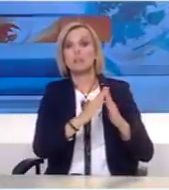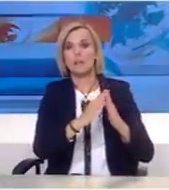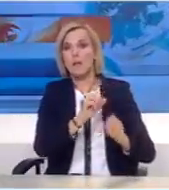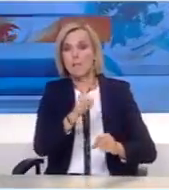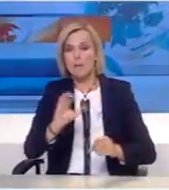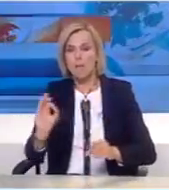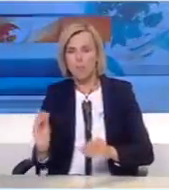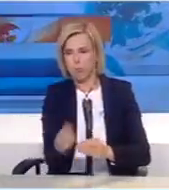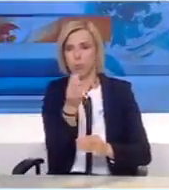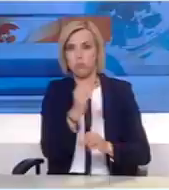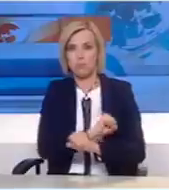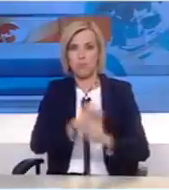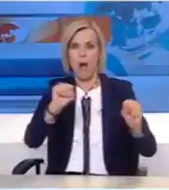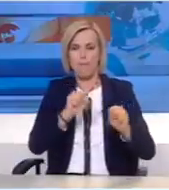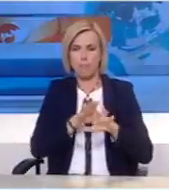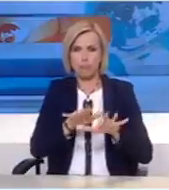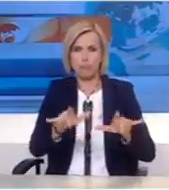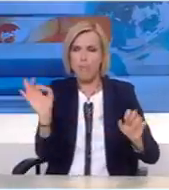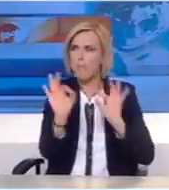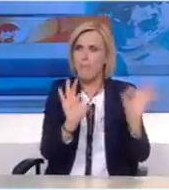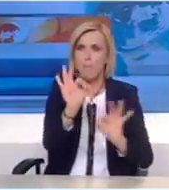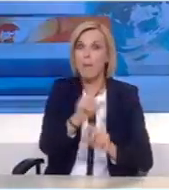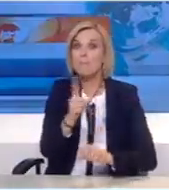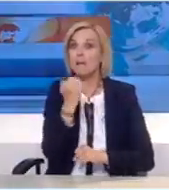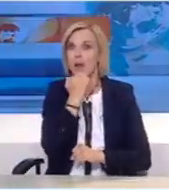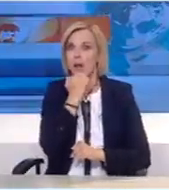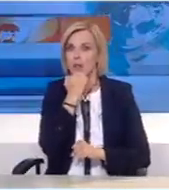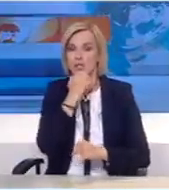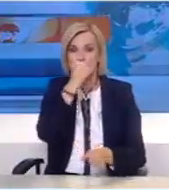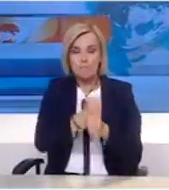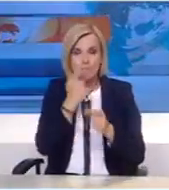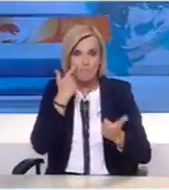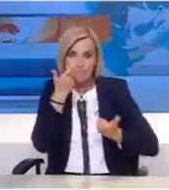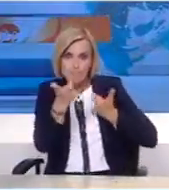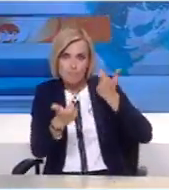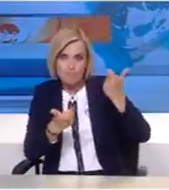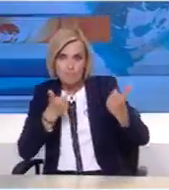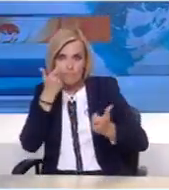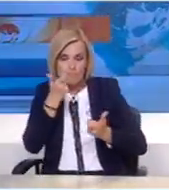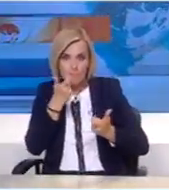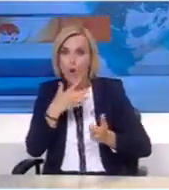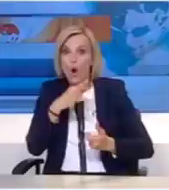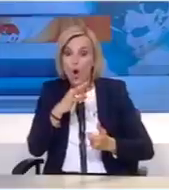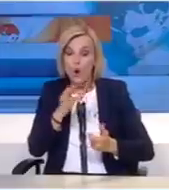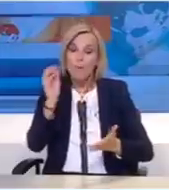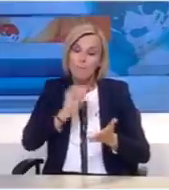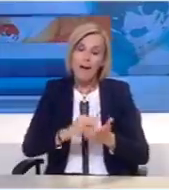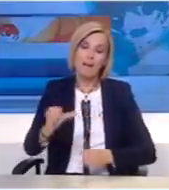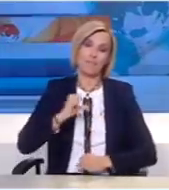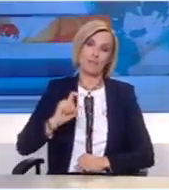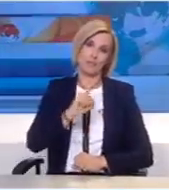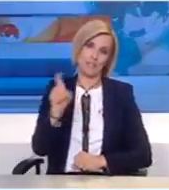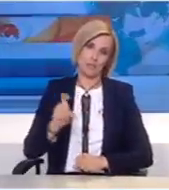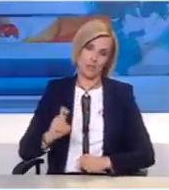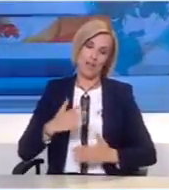αναπάντεχο, απροσδόκητο, να μην συμβεί λάθος. Συνεχίζουμε να μένουμε σε επαγρύπνηση για να πάρουμε τις ζωές μας πίσω μια ώρα αρχίτερα.